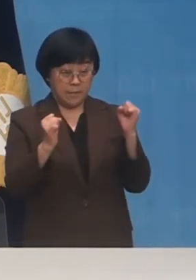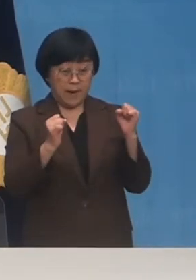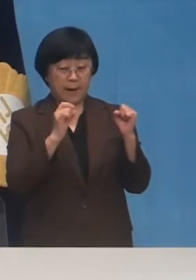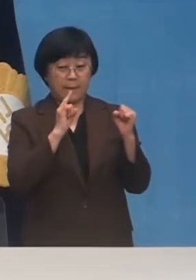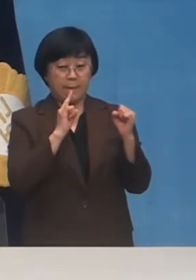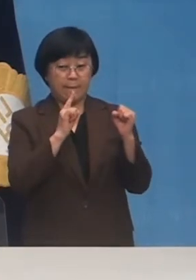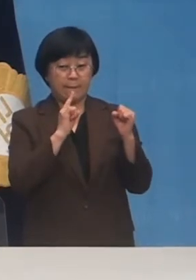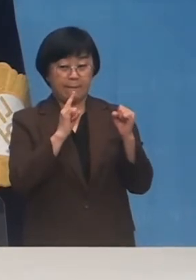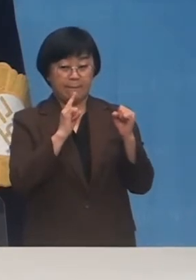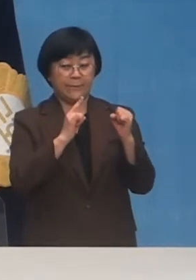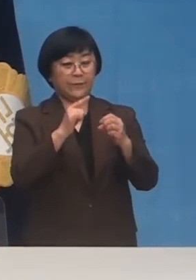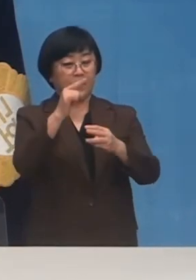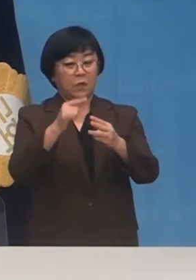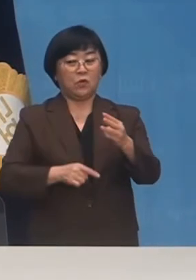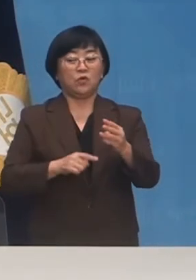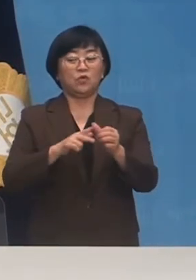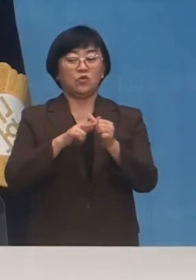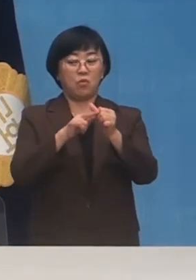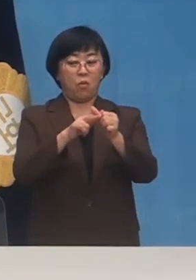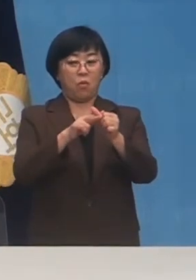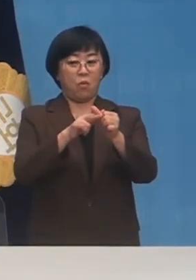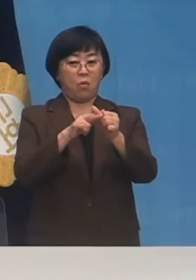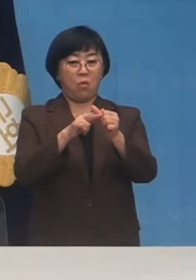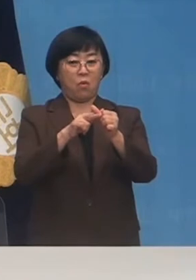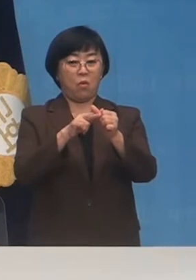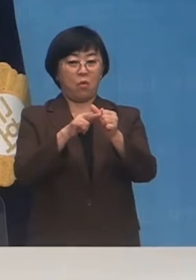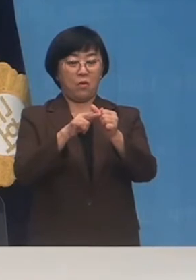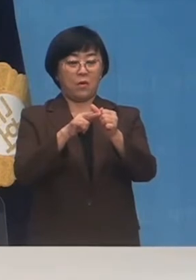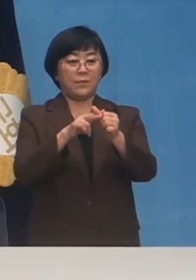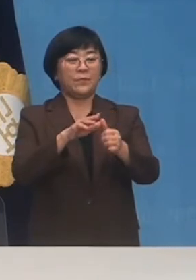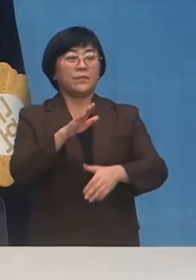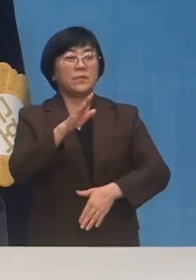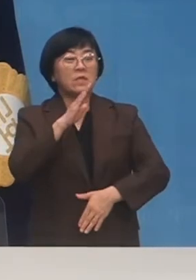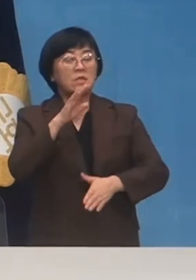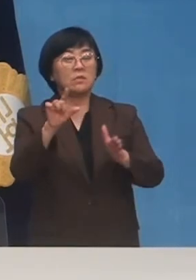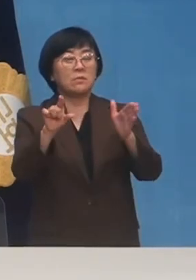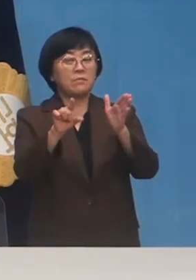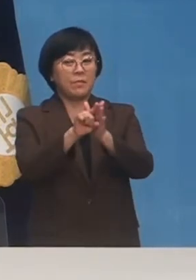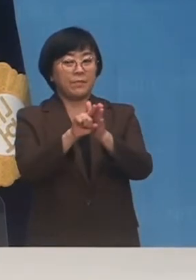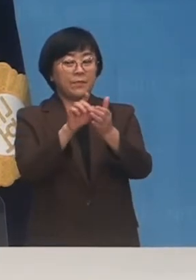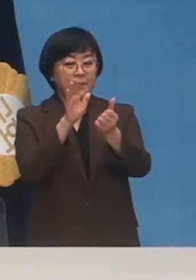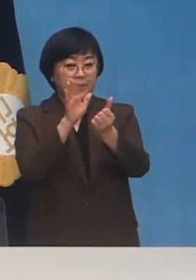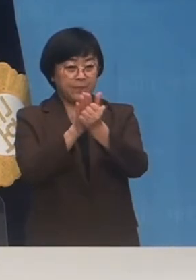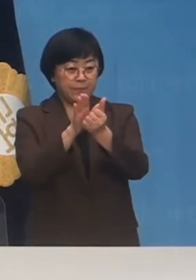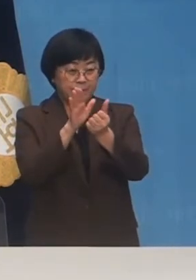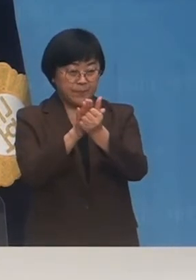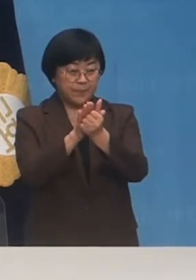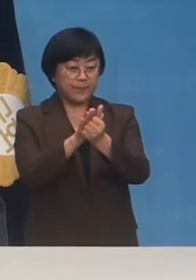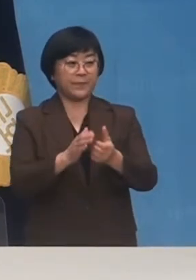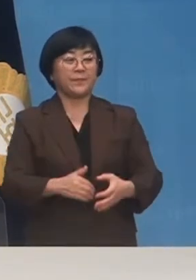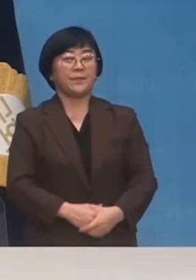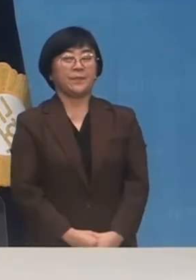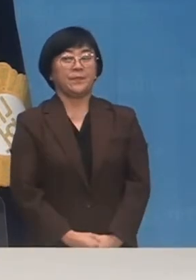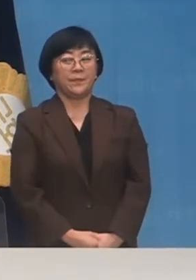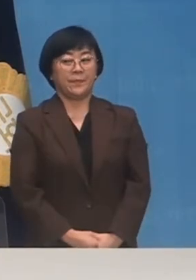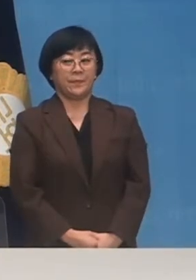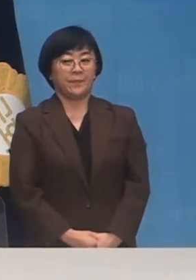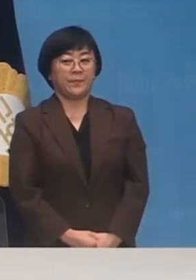말하는 윤석열 후보를 진심으로 믿고 지지하게 된 것이다.